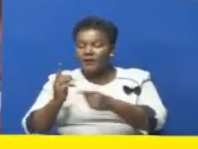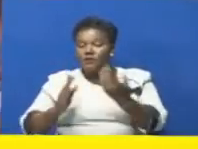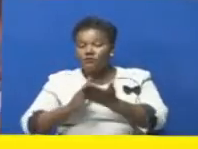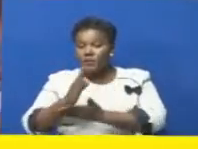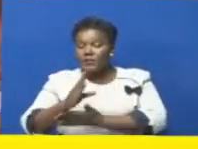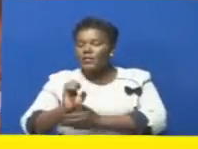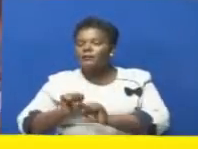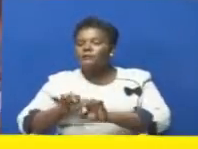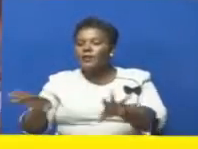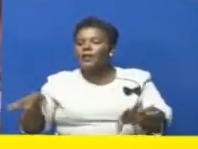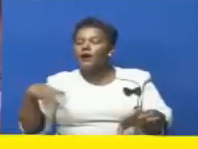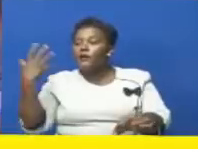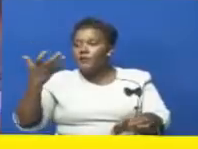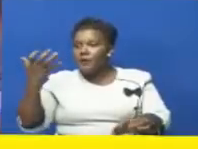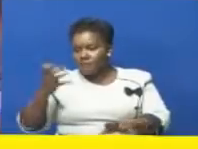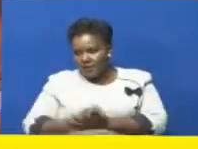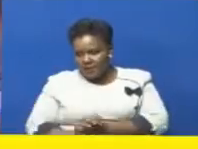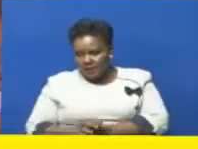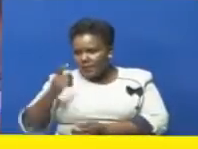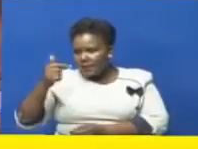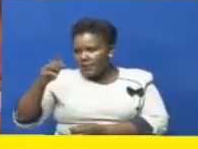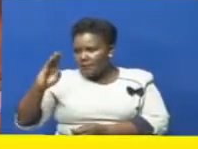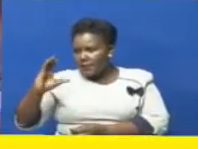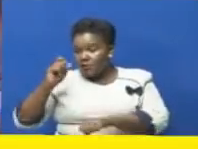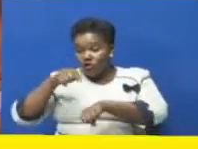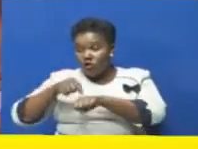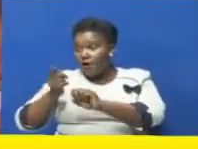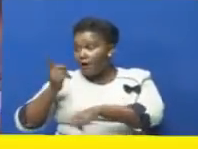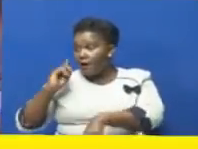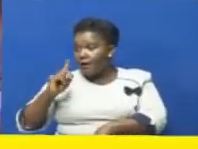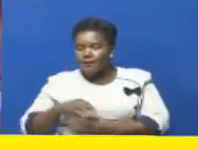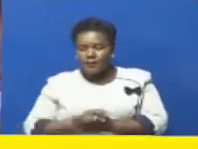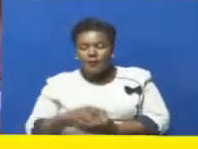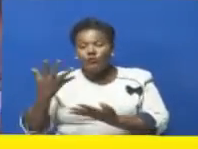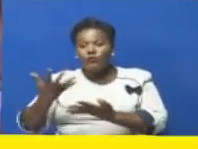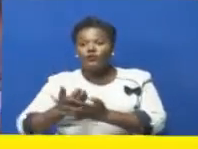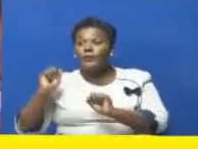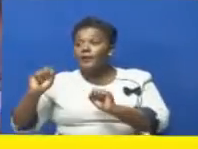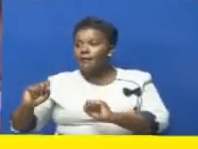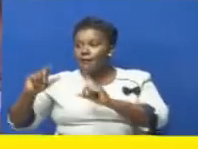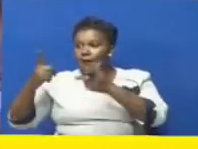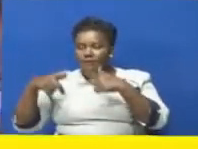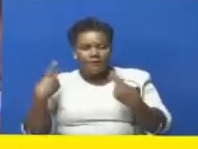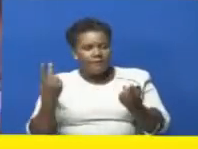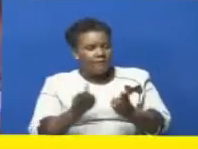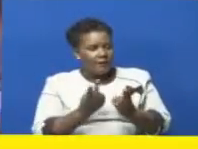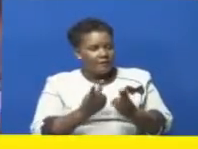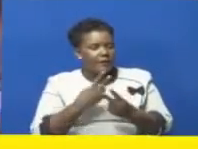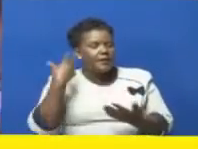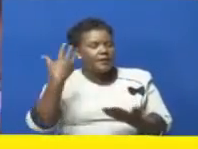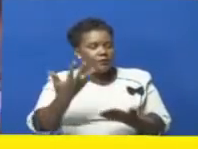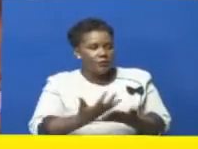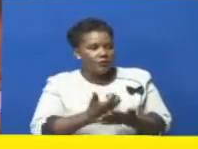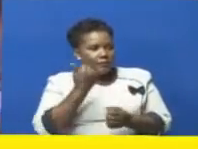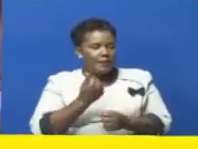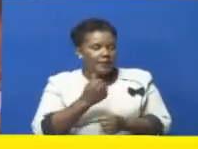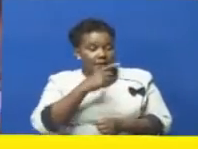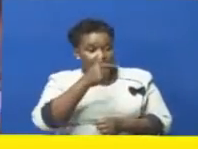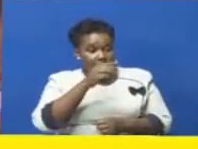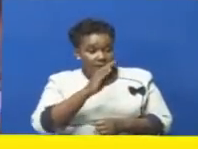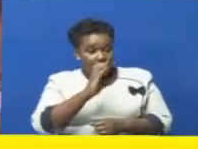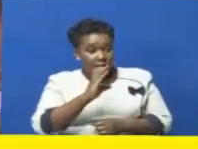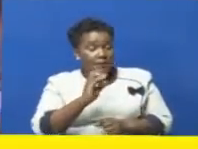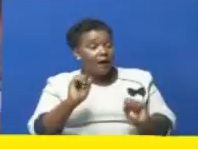online kwenye YouTube ambapo tunapatikana mubashara, lakini vile vile unaweza kutupata kupitia app ya TBC Live inayopatikana